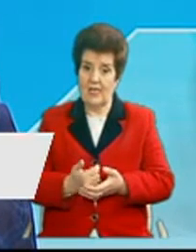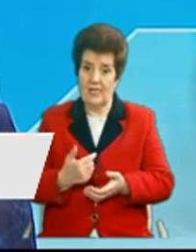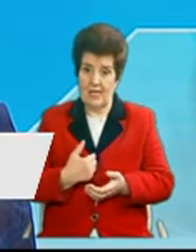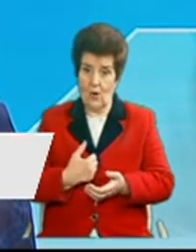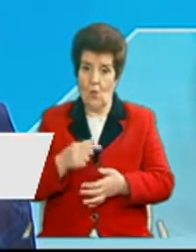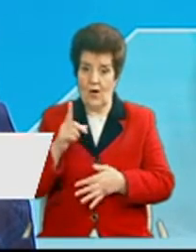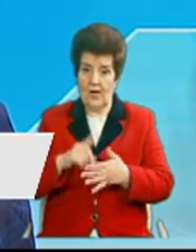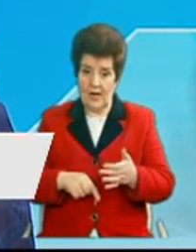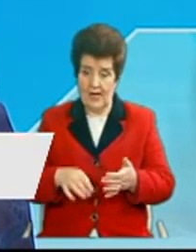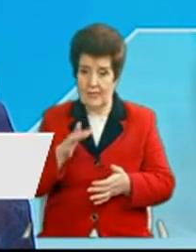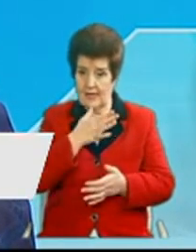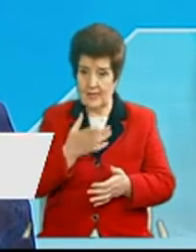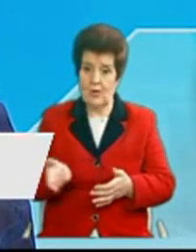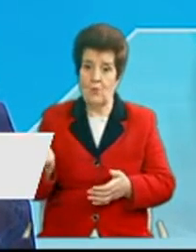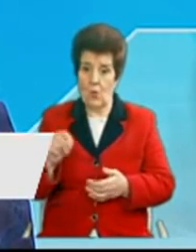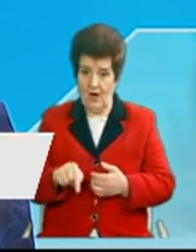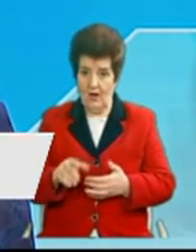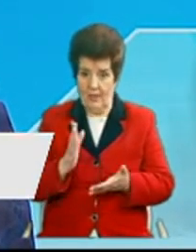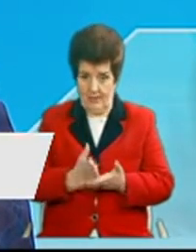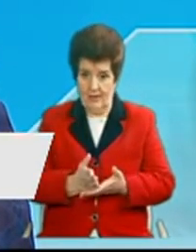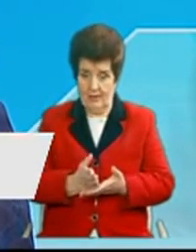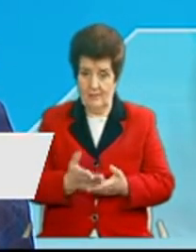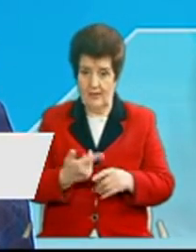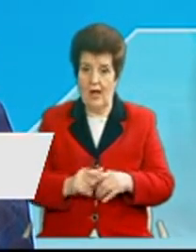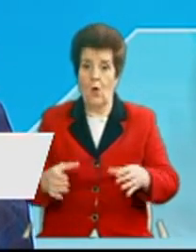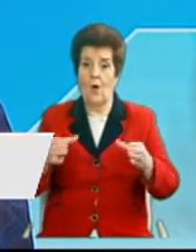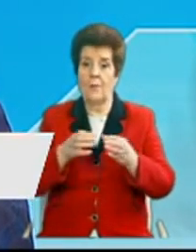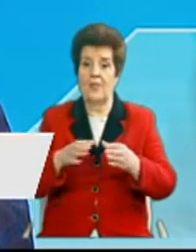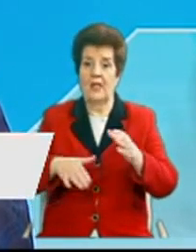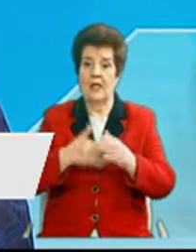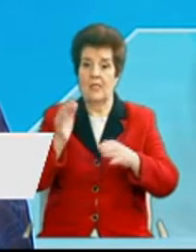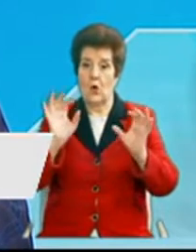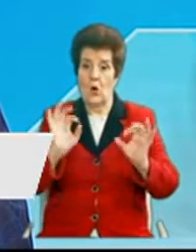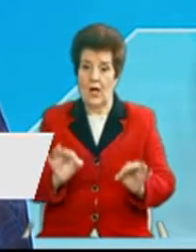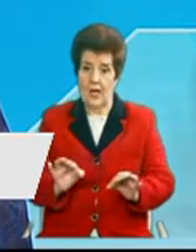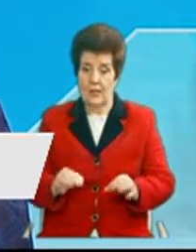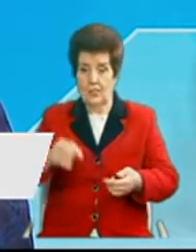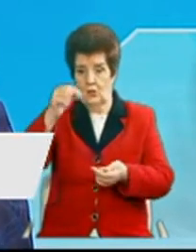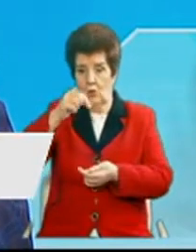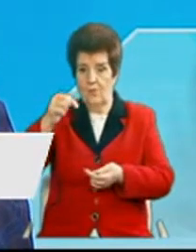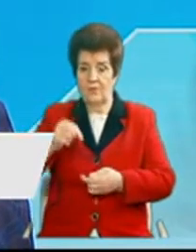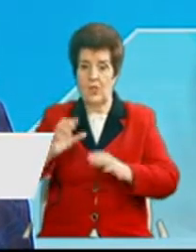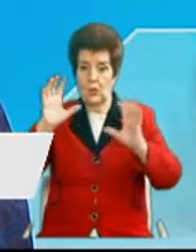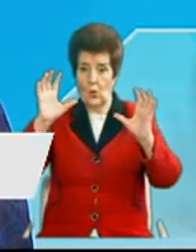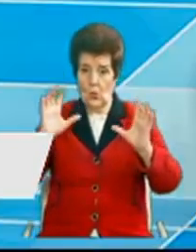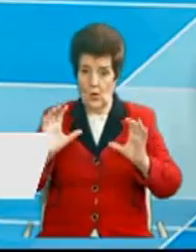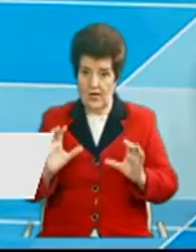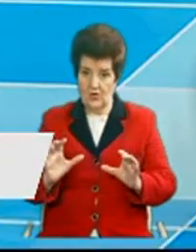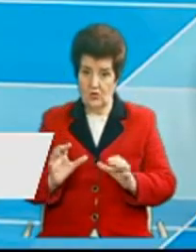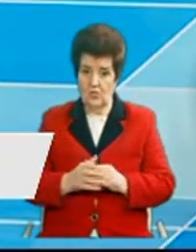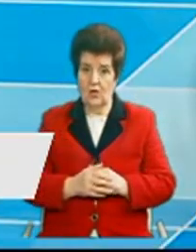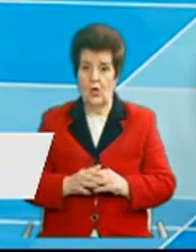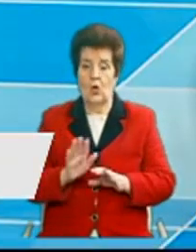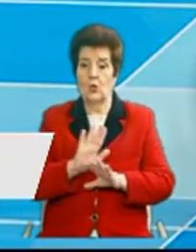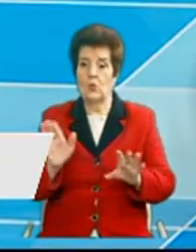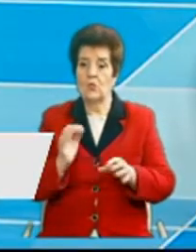venit timpul ca noi, într-adevăr, să facem o campanie electorală corectă și în conformitate cu legea. Se face din punctul ăsta de vedere? Nu